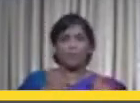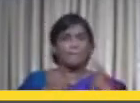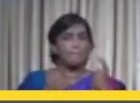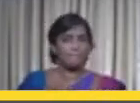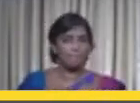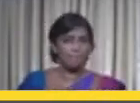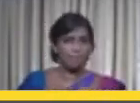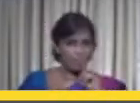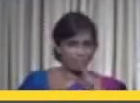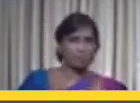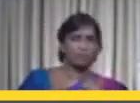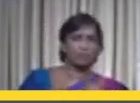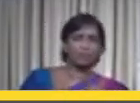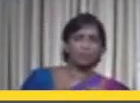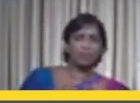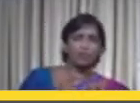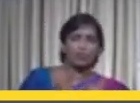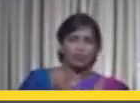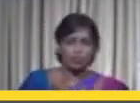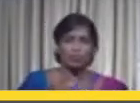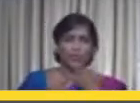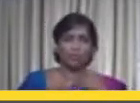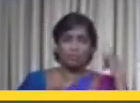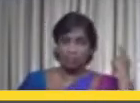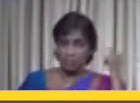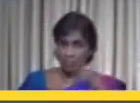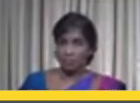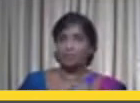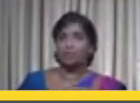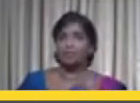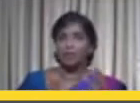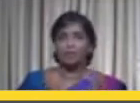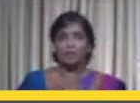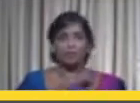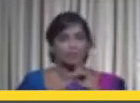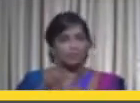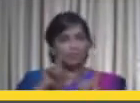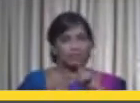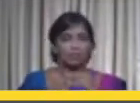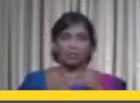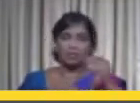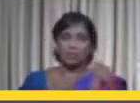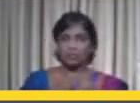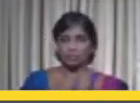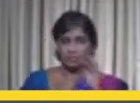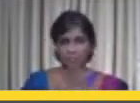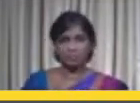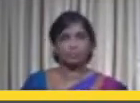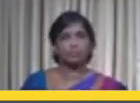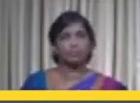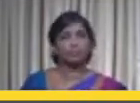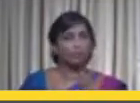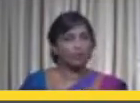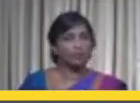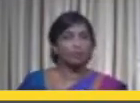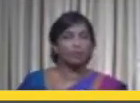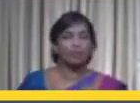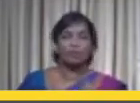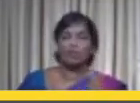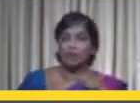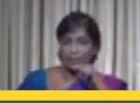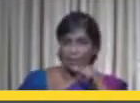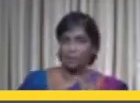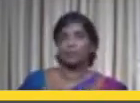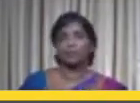मतुकलती है मंगिता सुमंदर मंतुम पमीनी मेम पास्ते पक्षनायक कथा कल इलांक पीवर अरगा एना अद